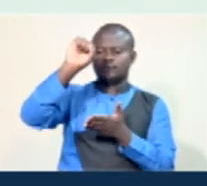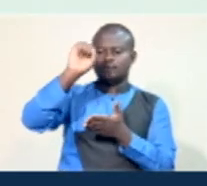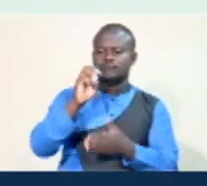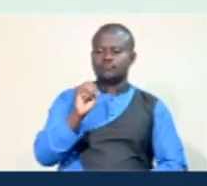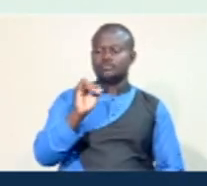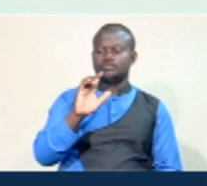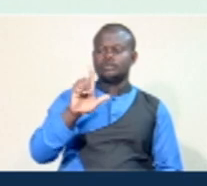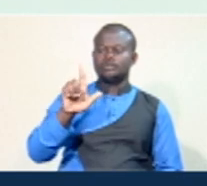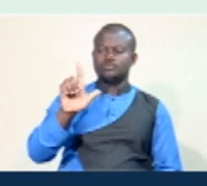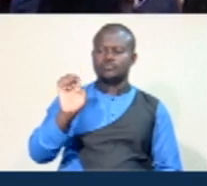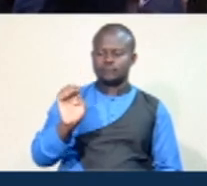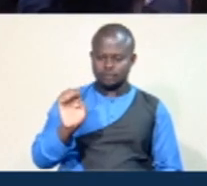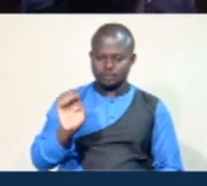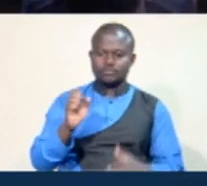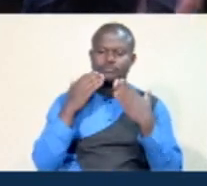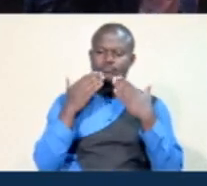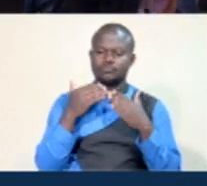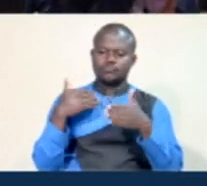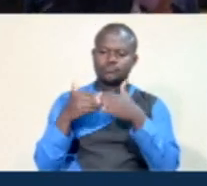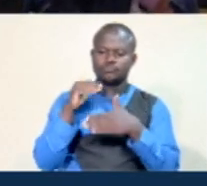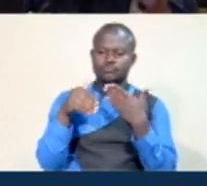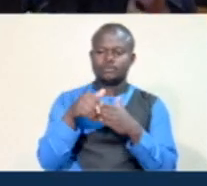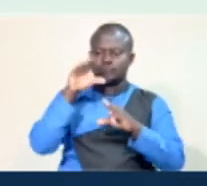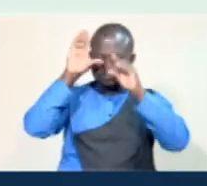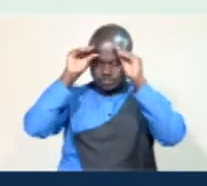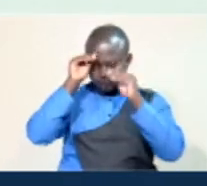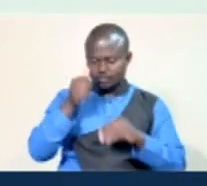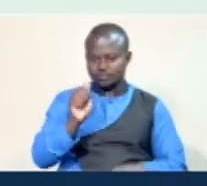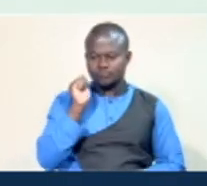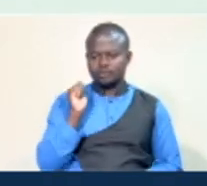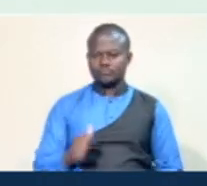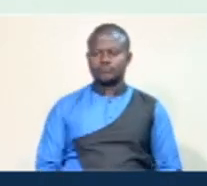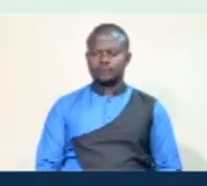Mireille Mutoni yashimiye abababaye hafi bose mu myigire yabo.